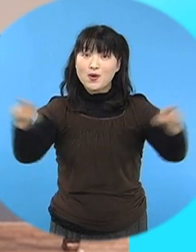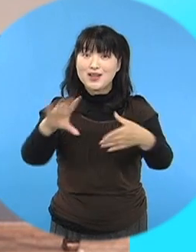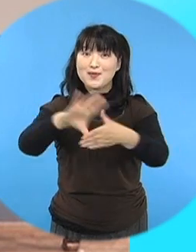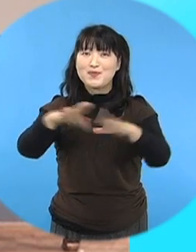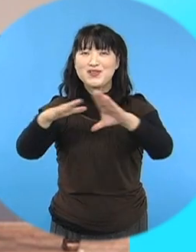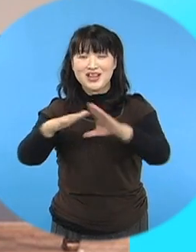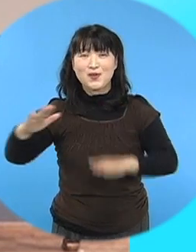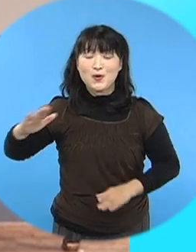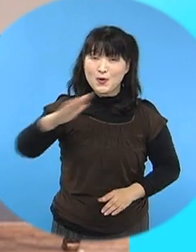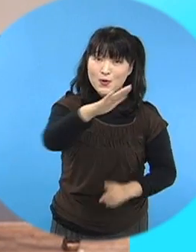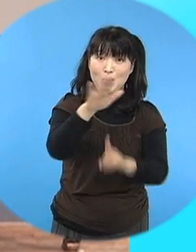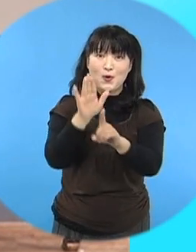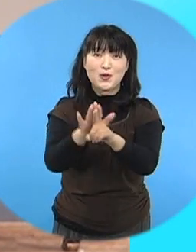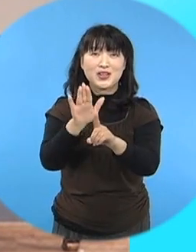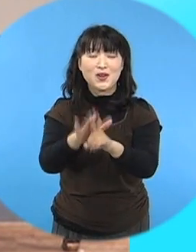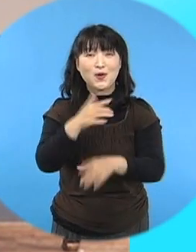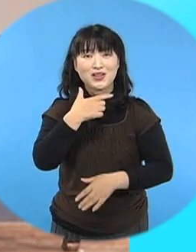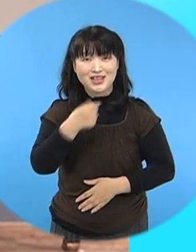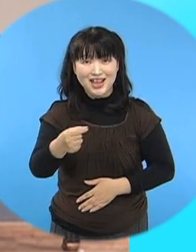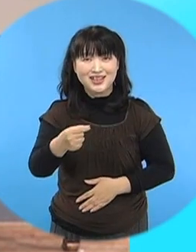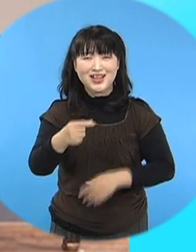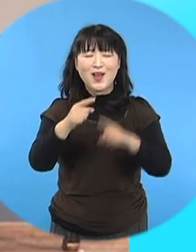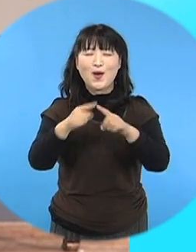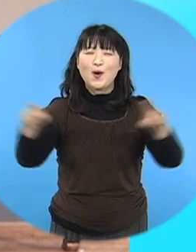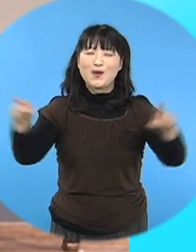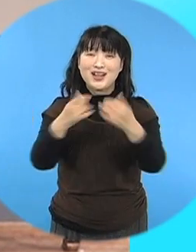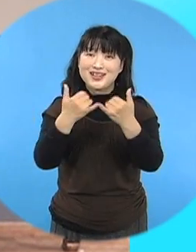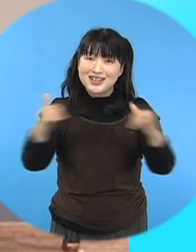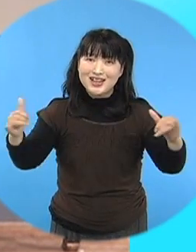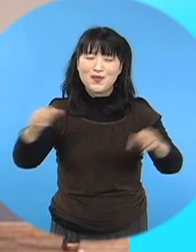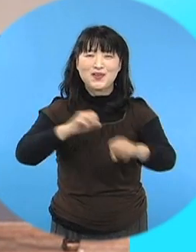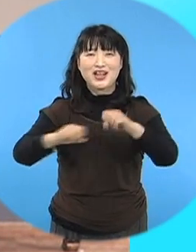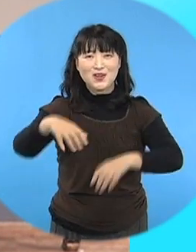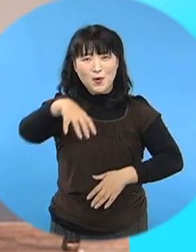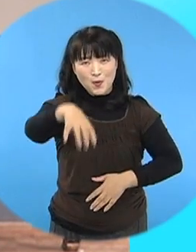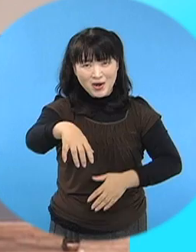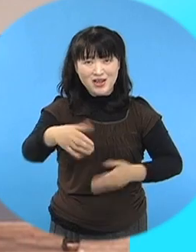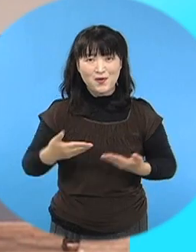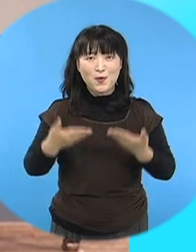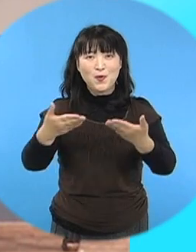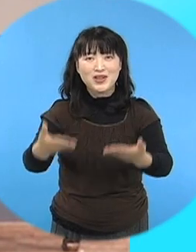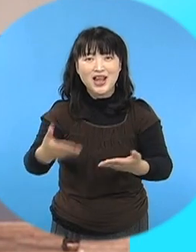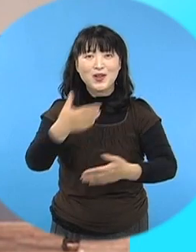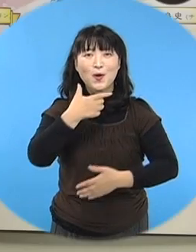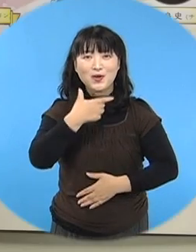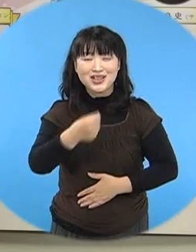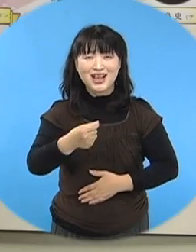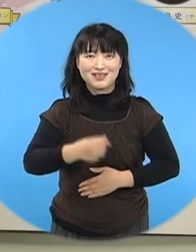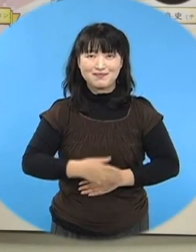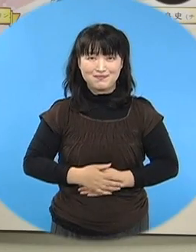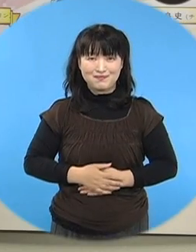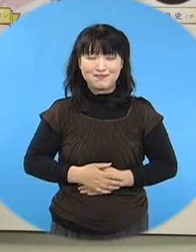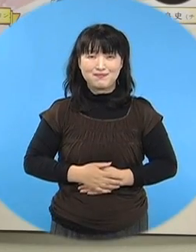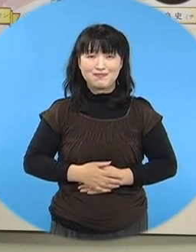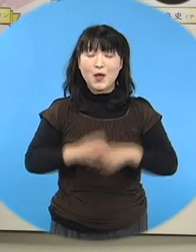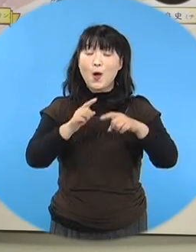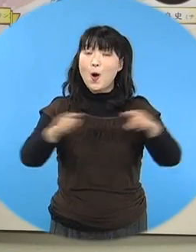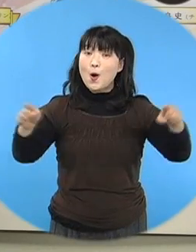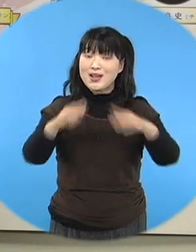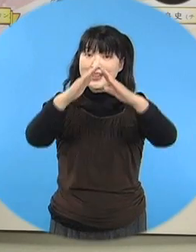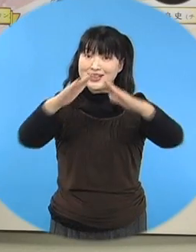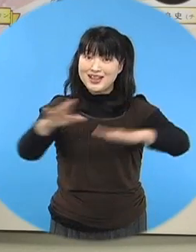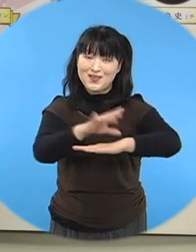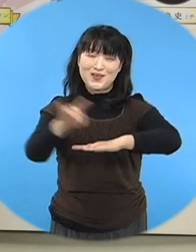上に寄与できればと思い、彼らに活躍の場を提供していきたいです。 他にも音楽会の企